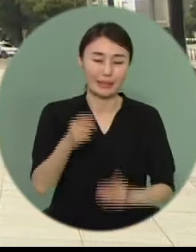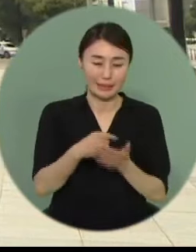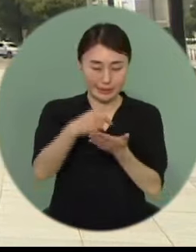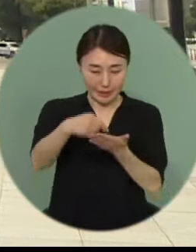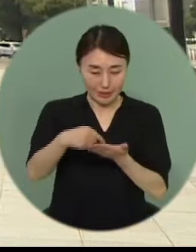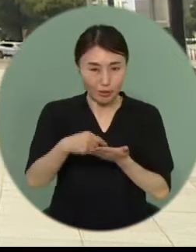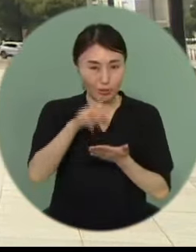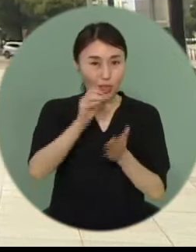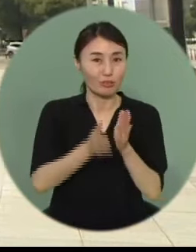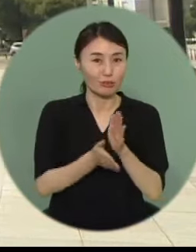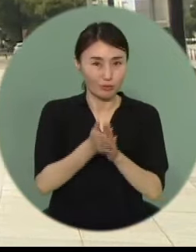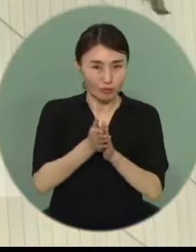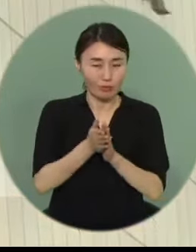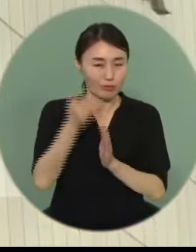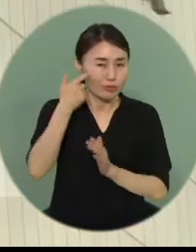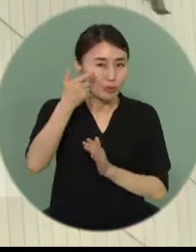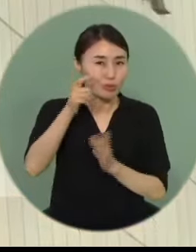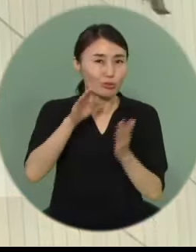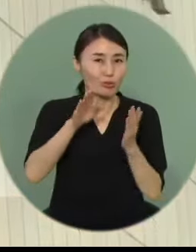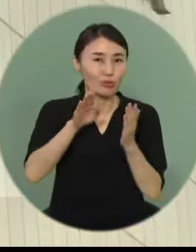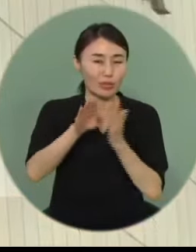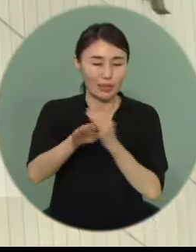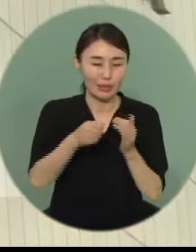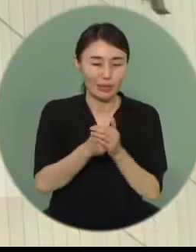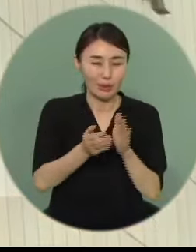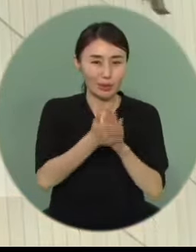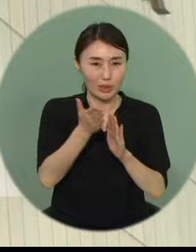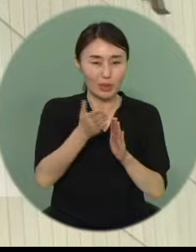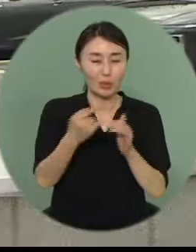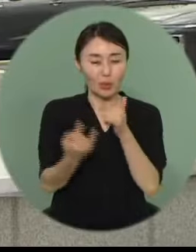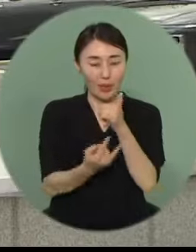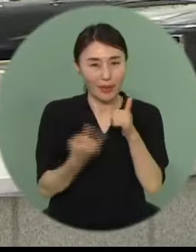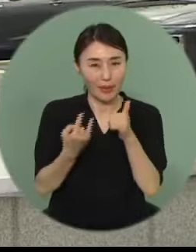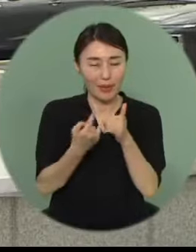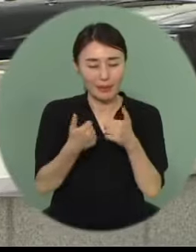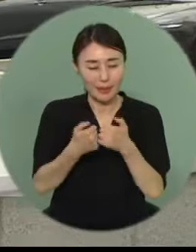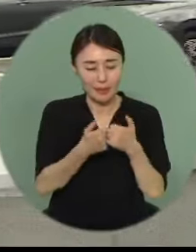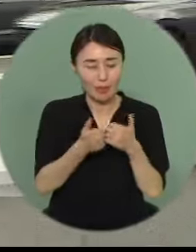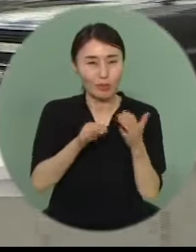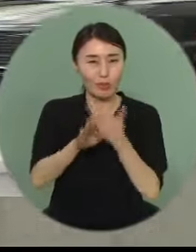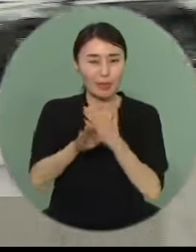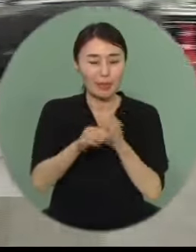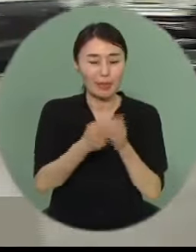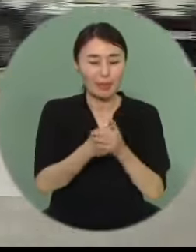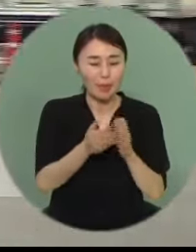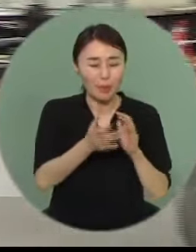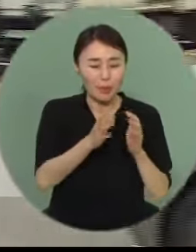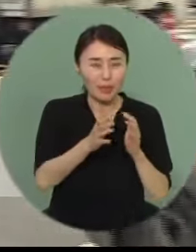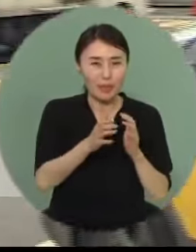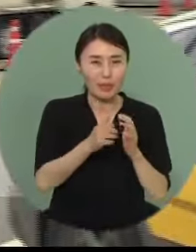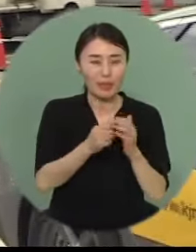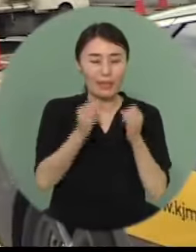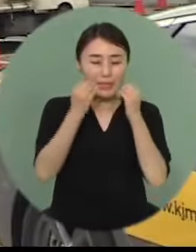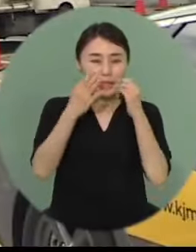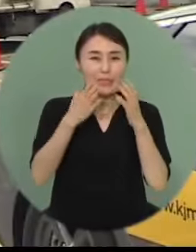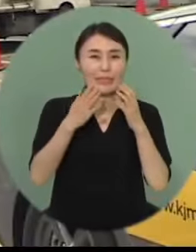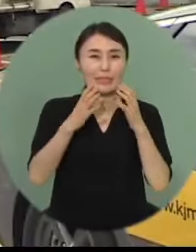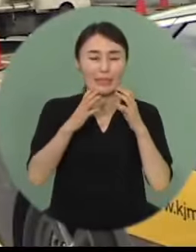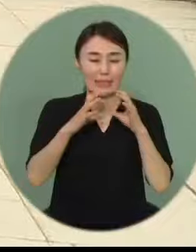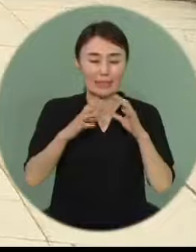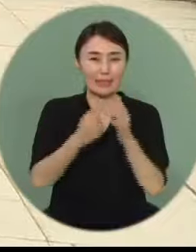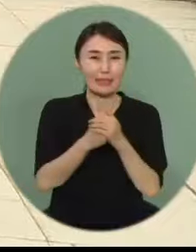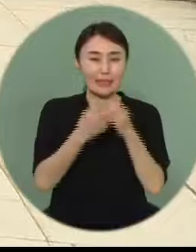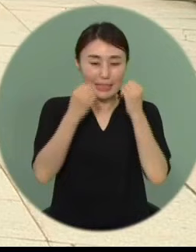받은 광주시는 60일 이내에 도시계획위원회 등의 심의를 거쳐 협상 대상지 선정 여부를 신세계에 통보해야